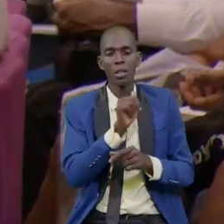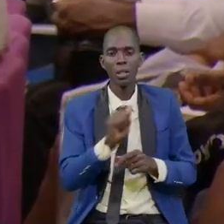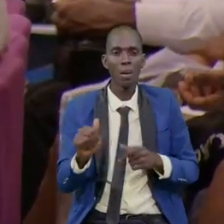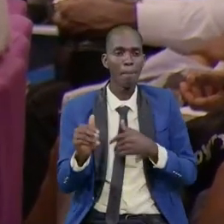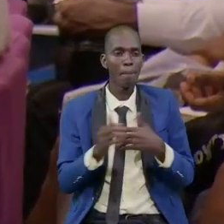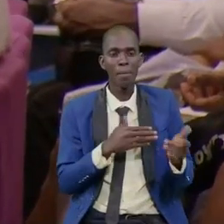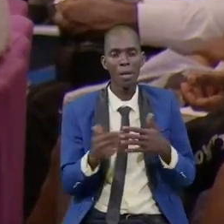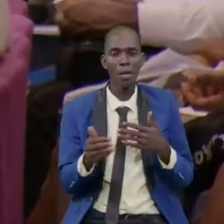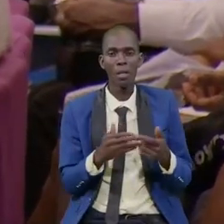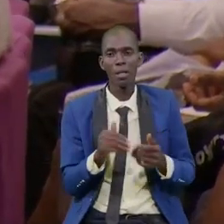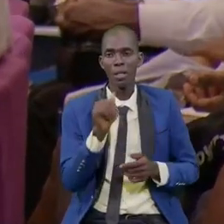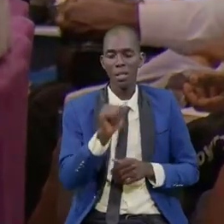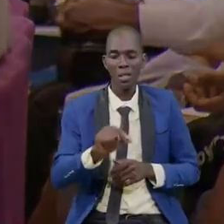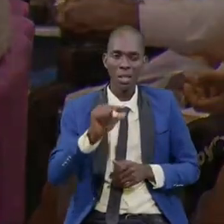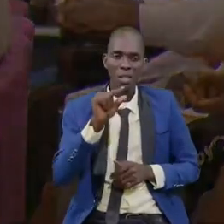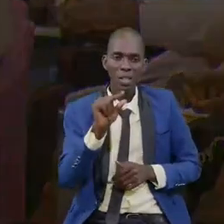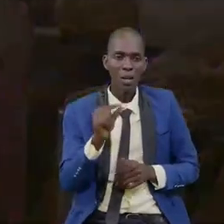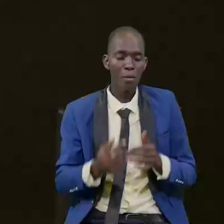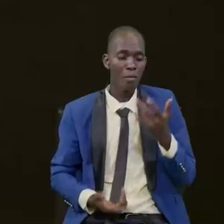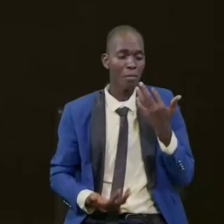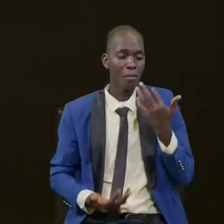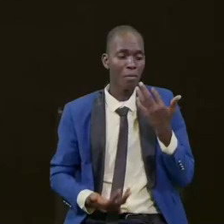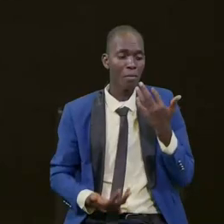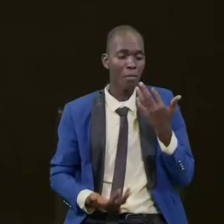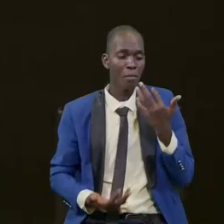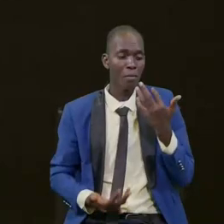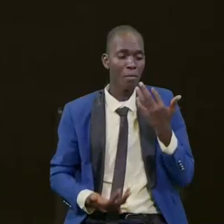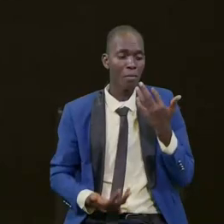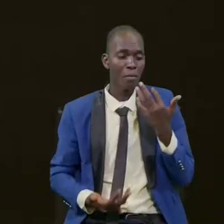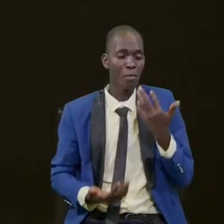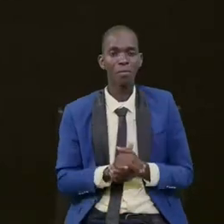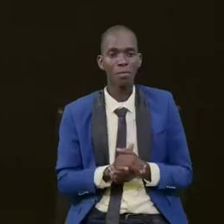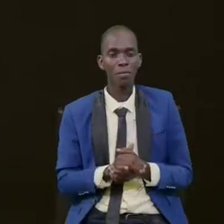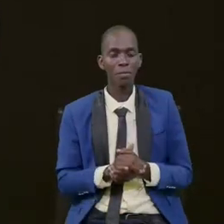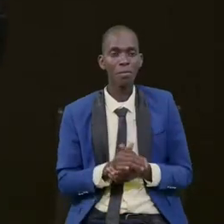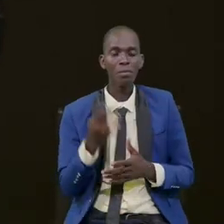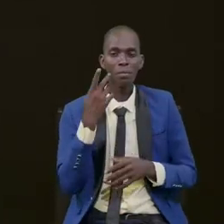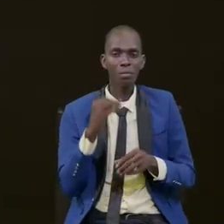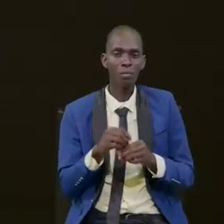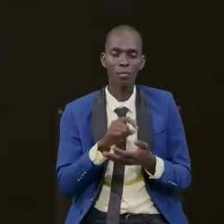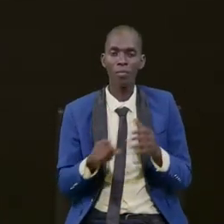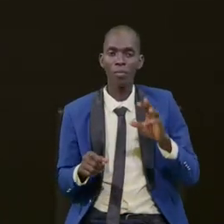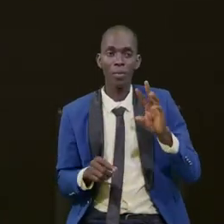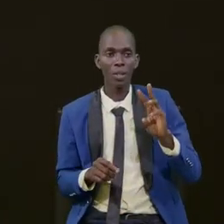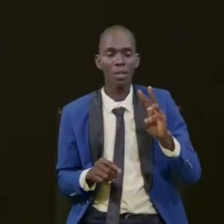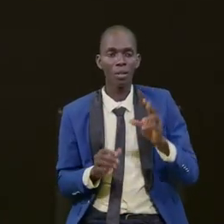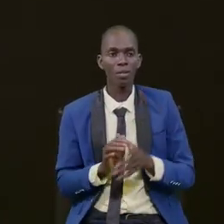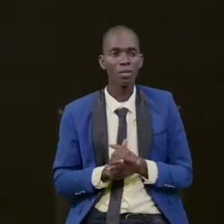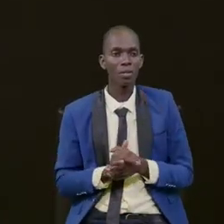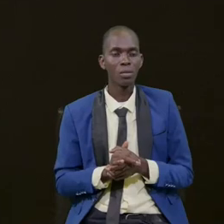un petit feu peut embraser une grande forêt. Verset